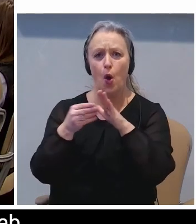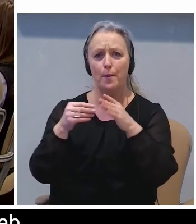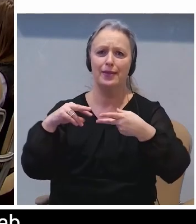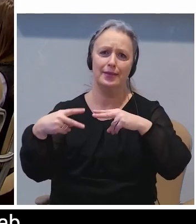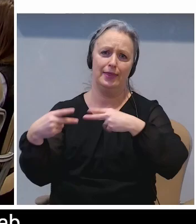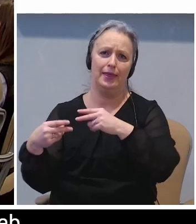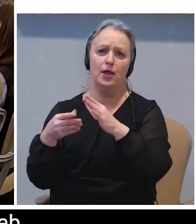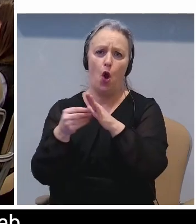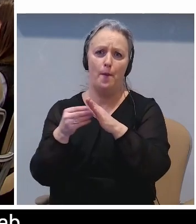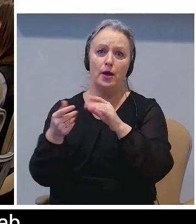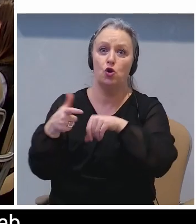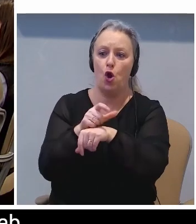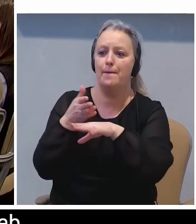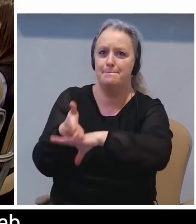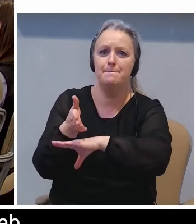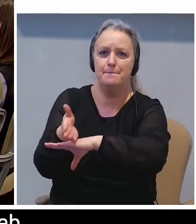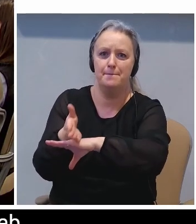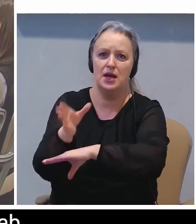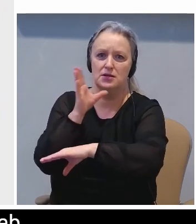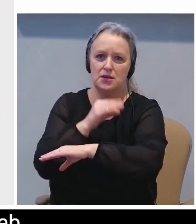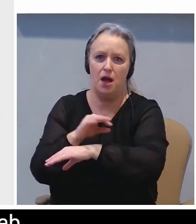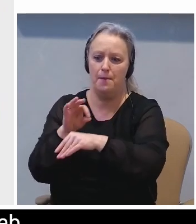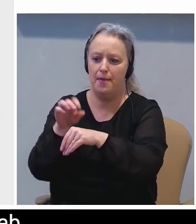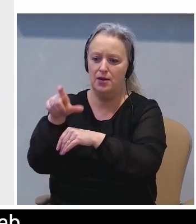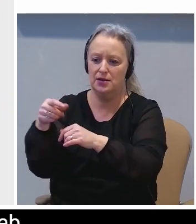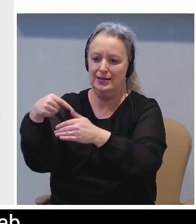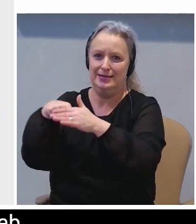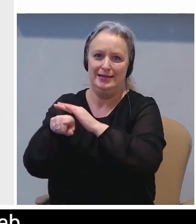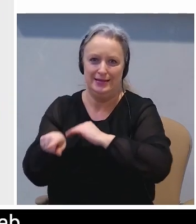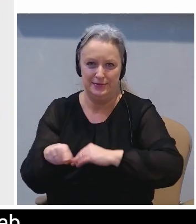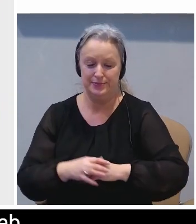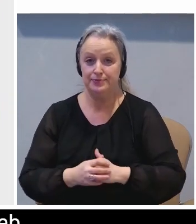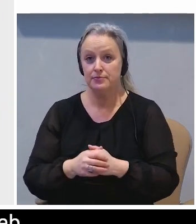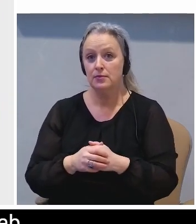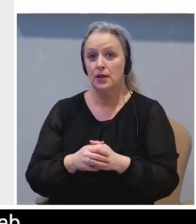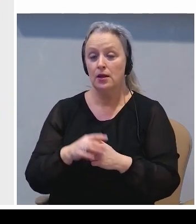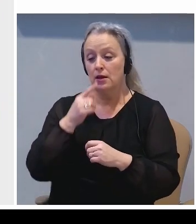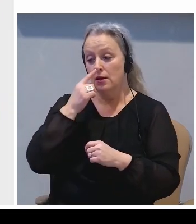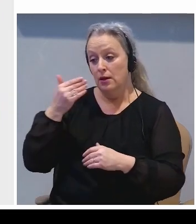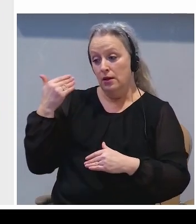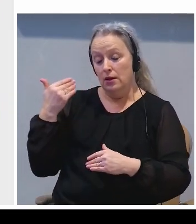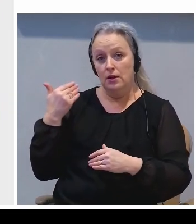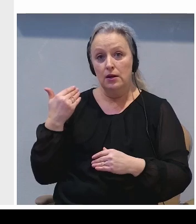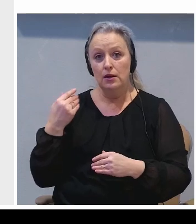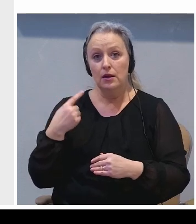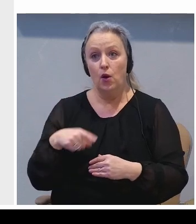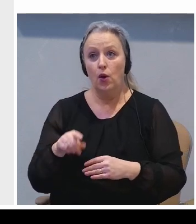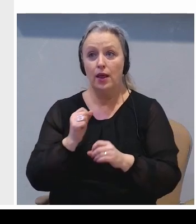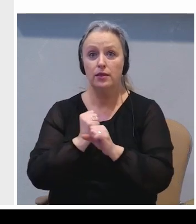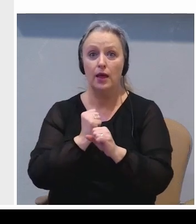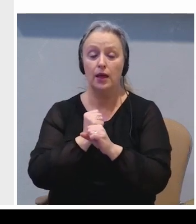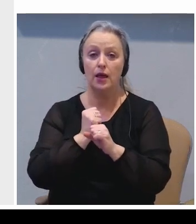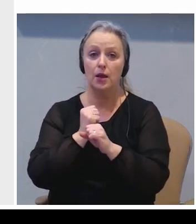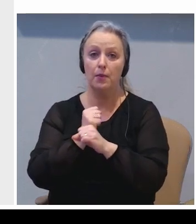geenist. trial in MPS 3A. So this is a Tegime lysosomal just, storage disease. And when we do a Tegime just